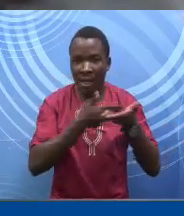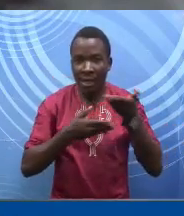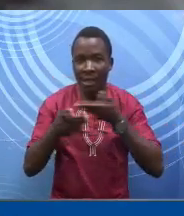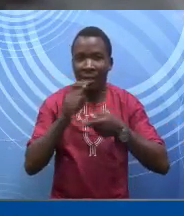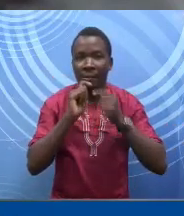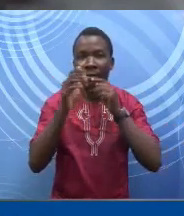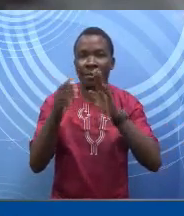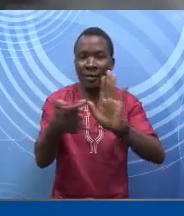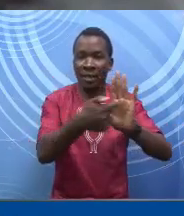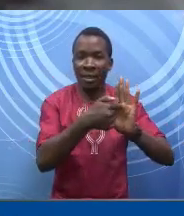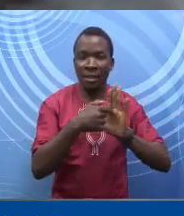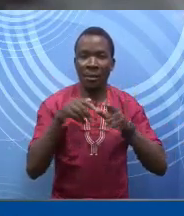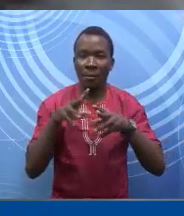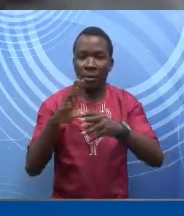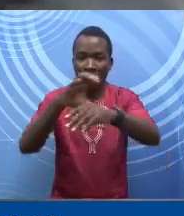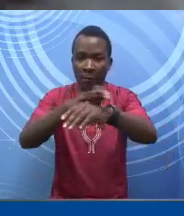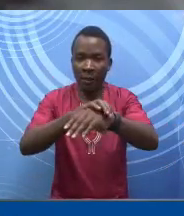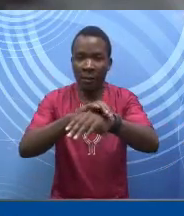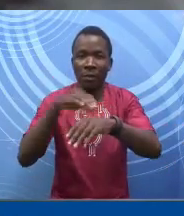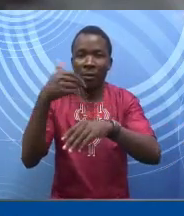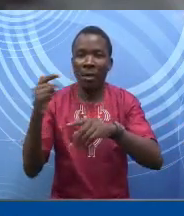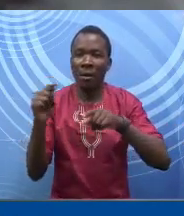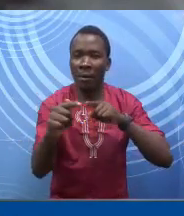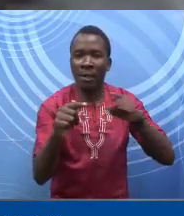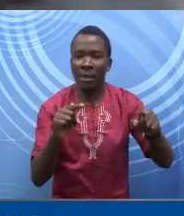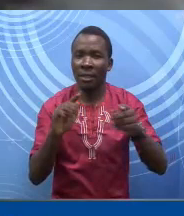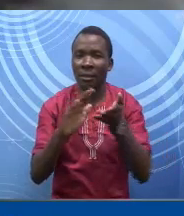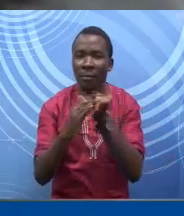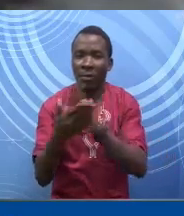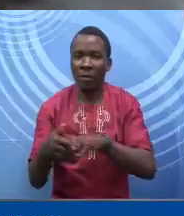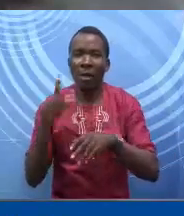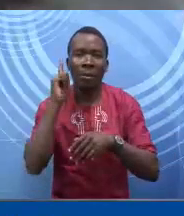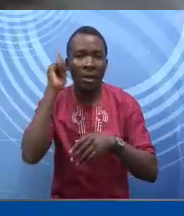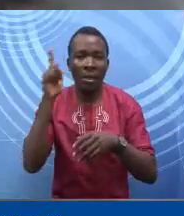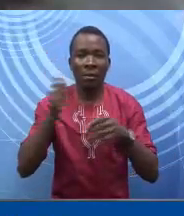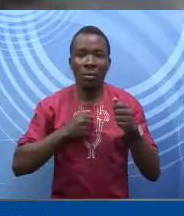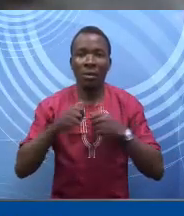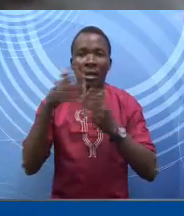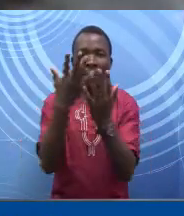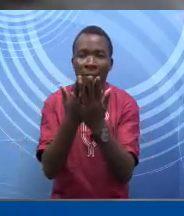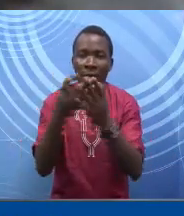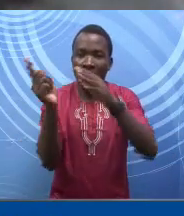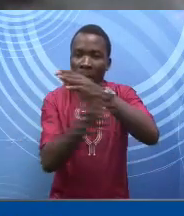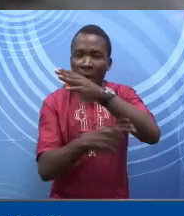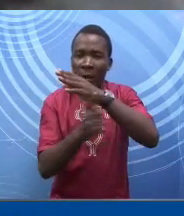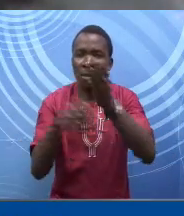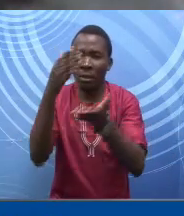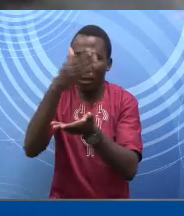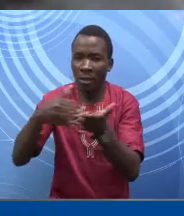n'itangazamakuru bagaragaje ko bagiye bafatwa bagashinjwa kuba maneko z'u Rwanda bagafungwa bagakubitwa ndetse bamwe